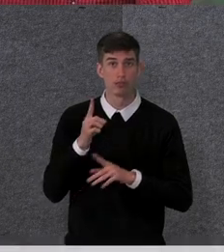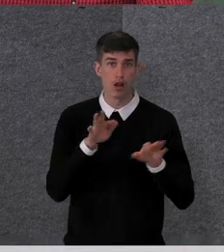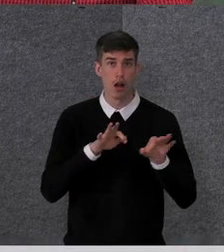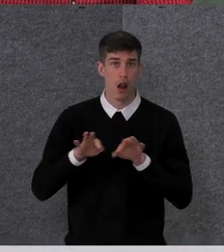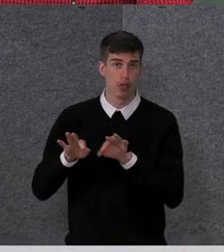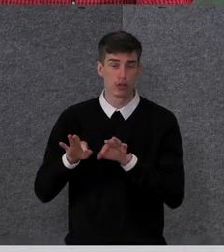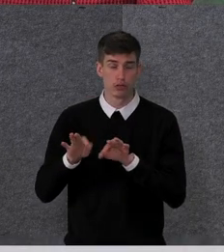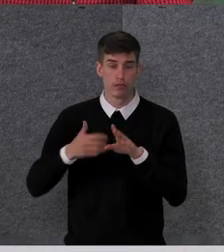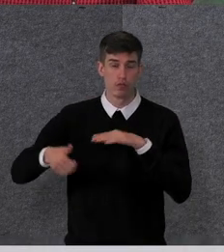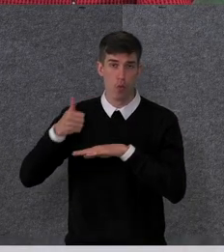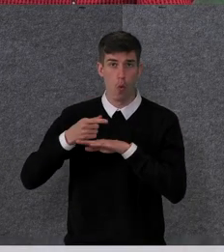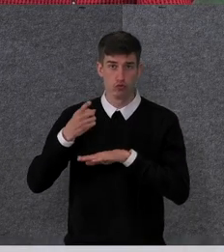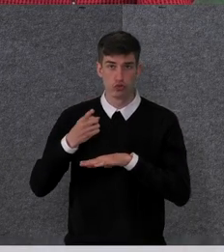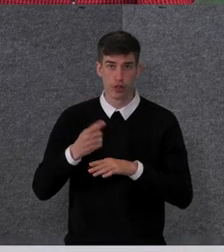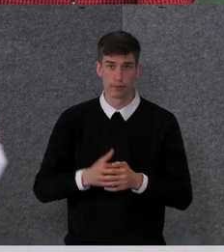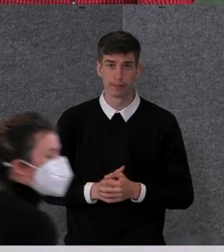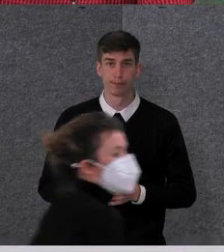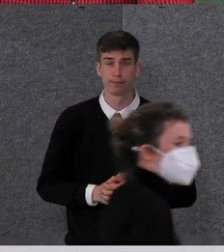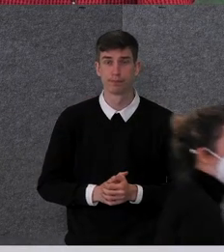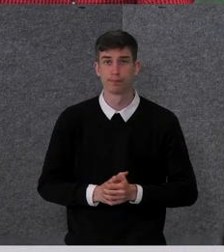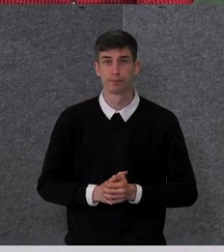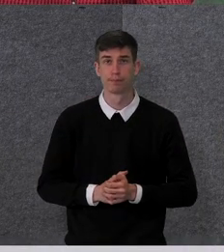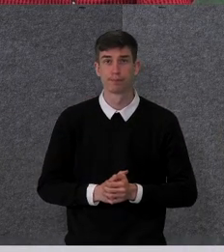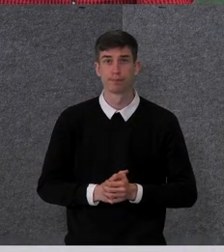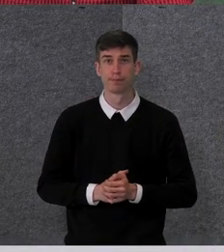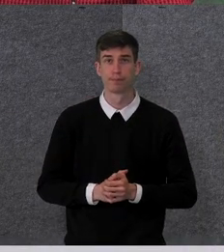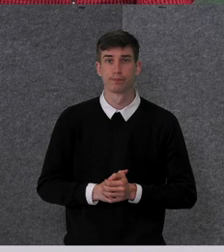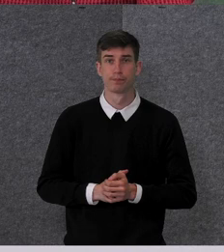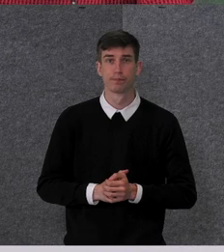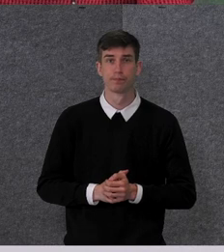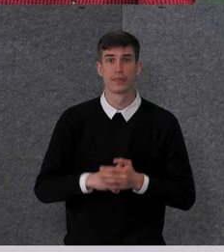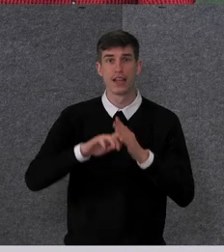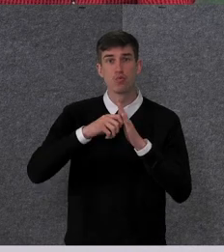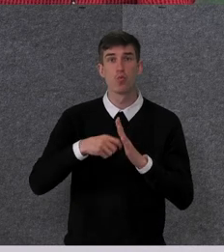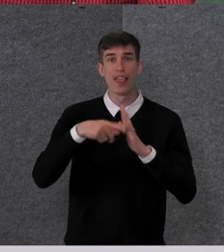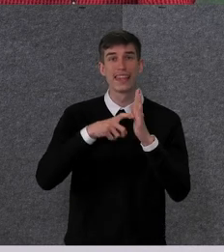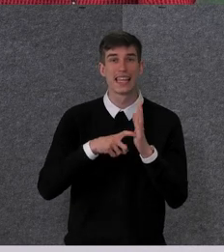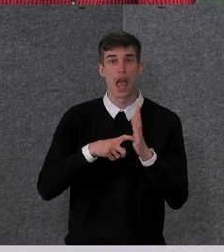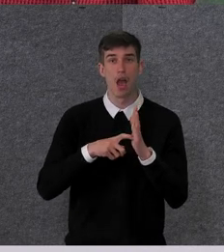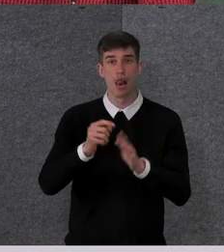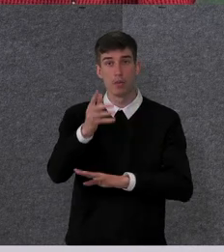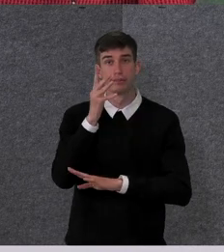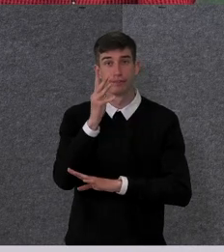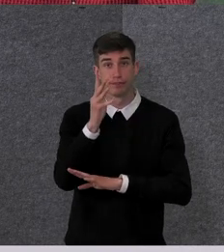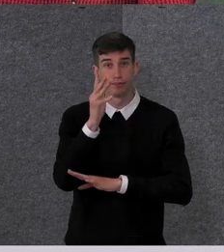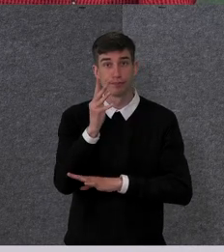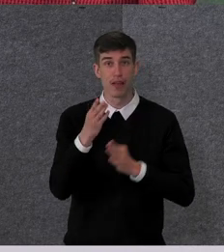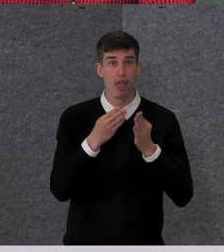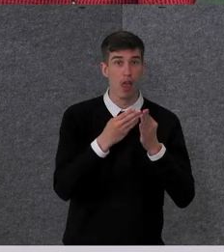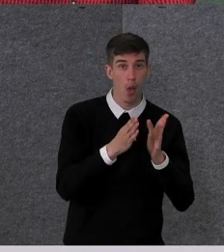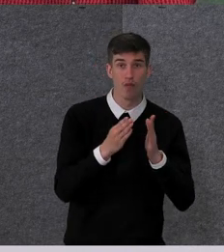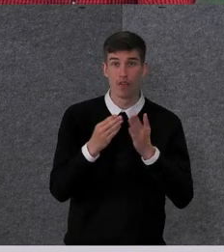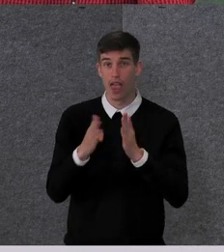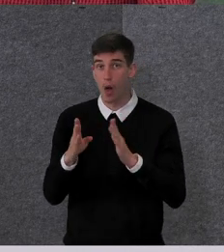einbringen. Wir haben in unserem digitalen Tool die Redebox geöffnet, falls eine oder einer